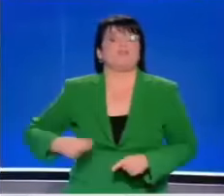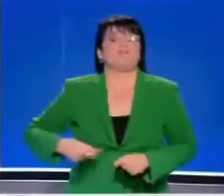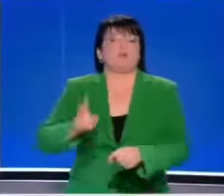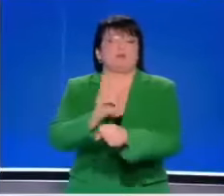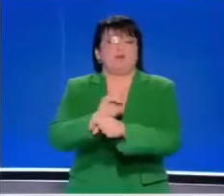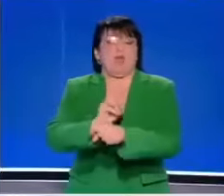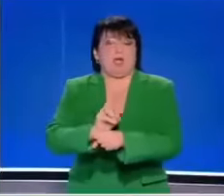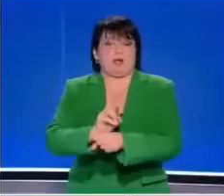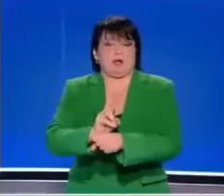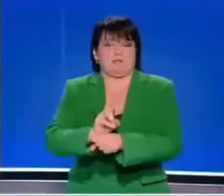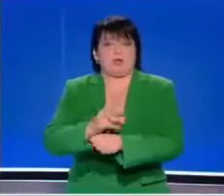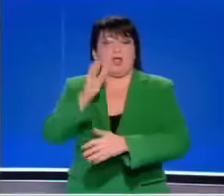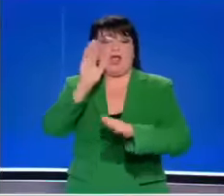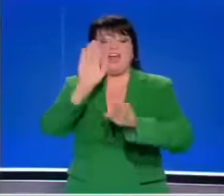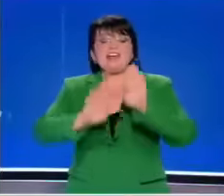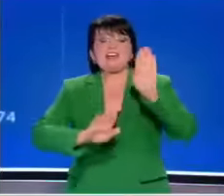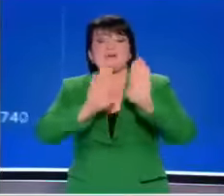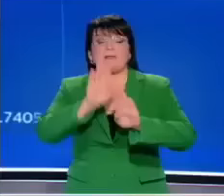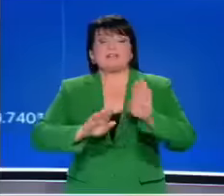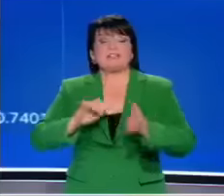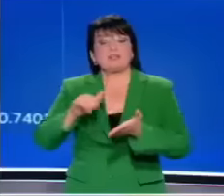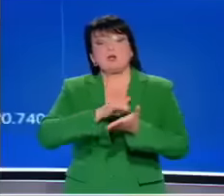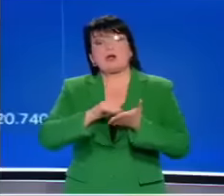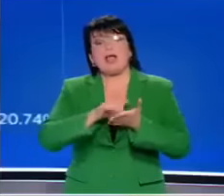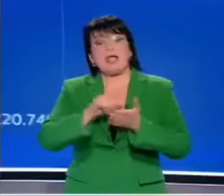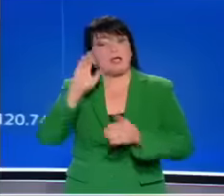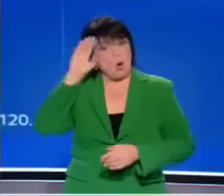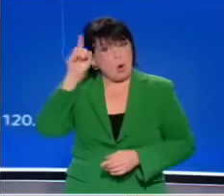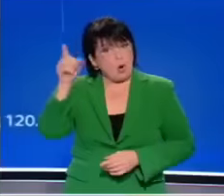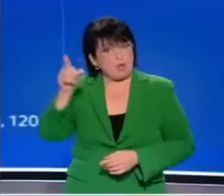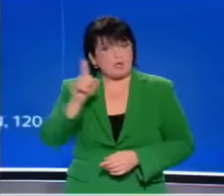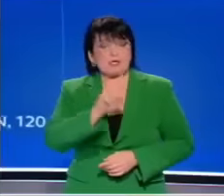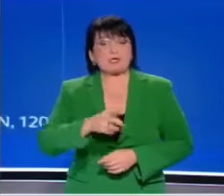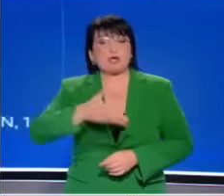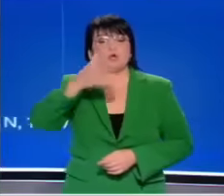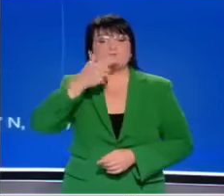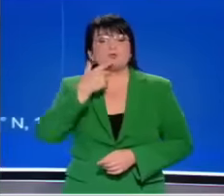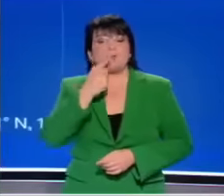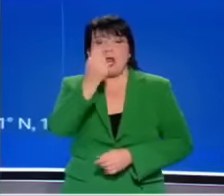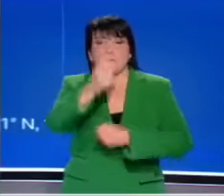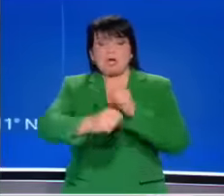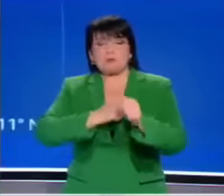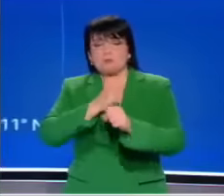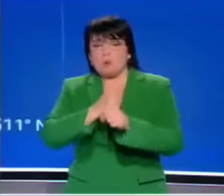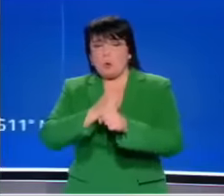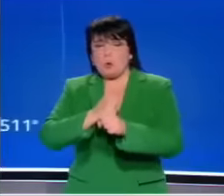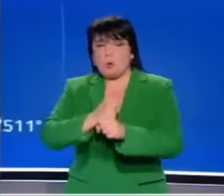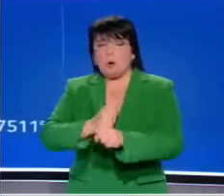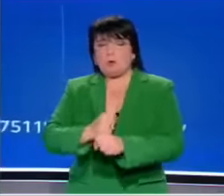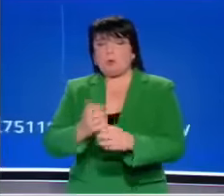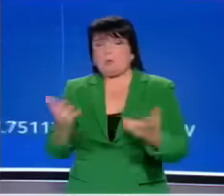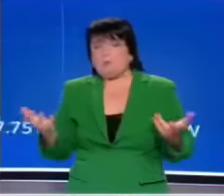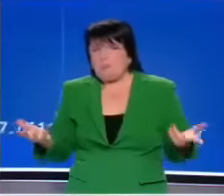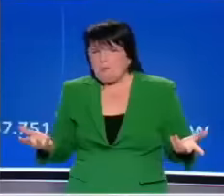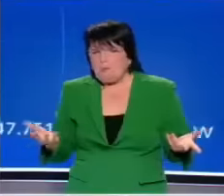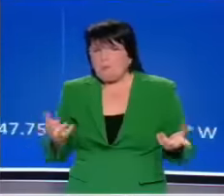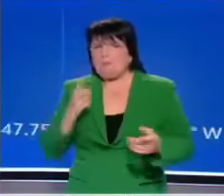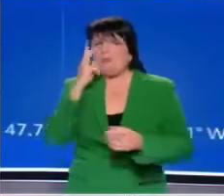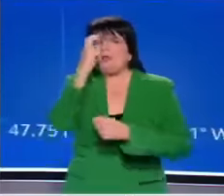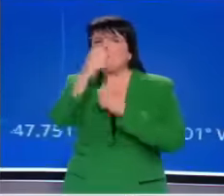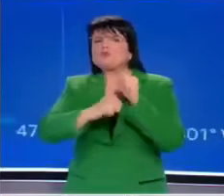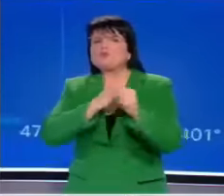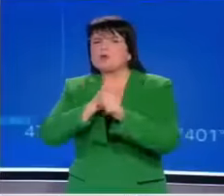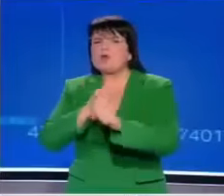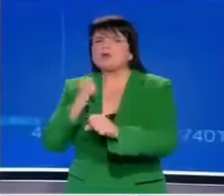έγγραφα σστο χρηματιστήριο της νέας υόρκης και ο κύριος μητσοτάκης ο οποίος 1μιση χρόνο δεν είχε δουλειά πριν από 20